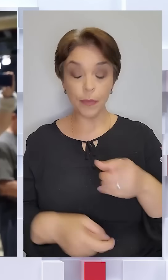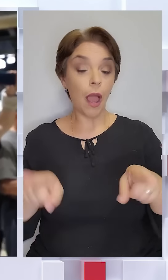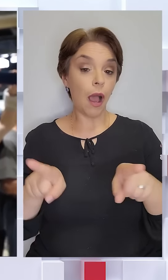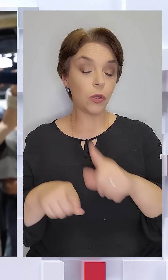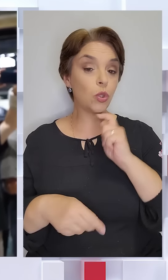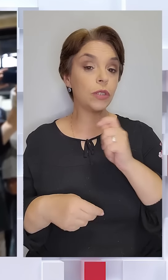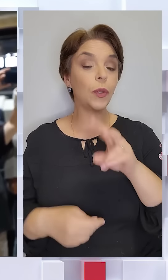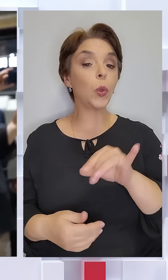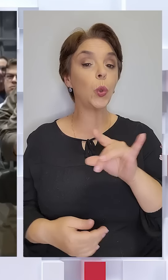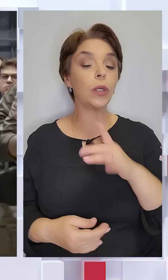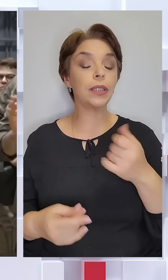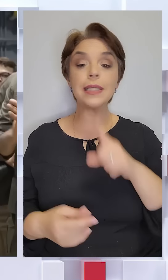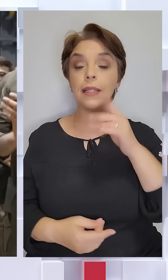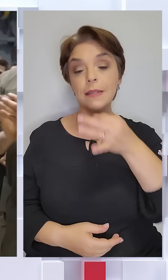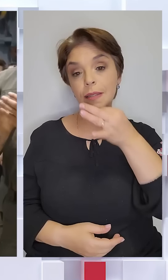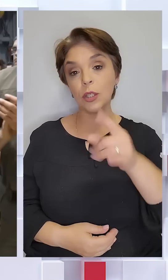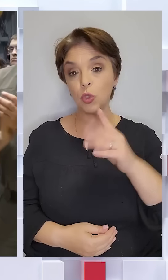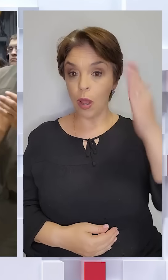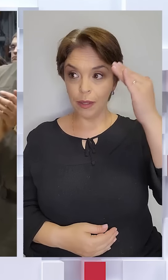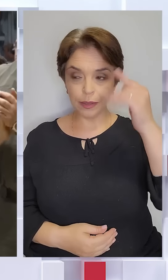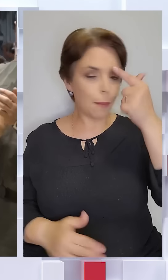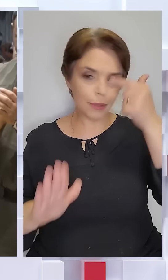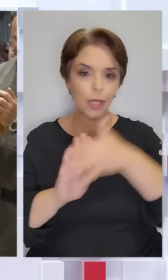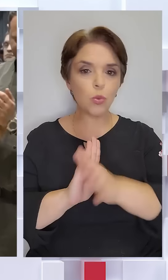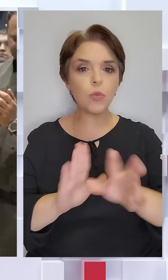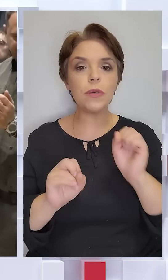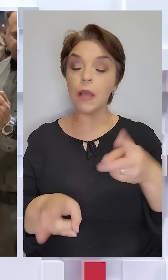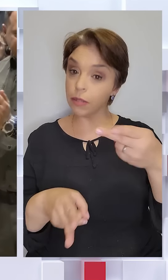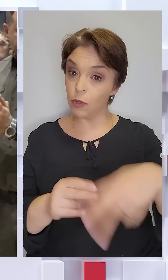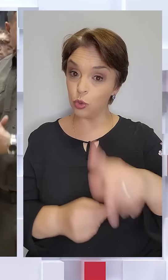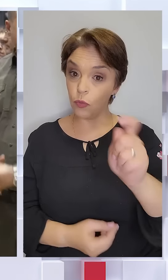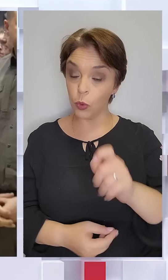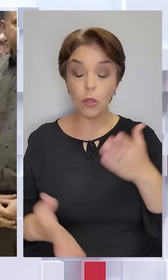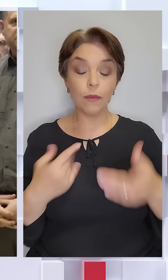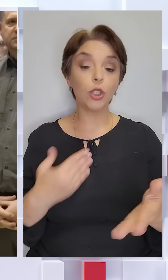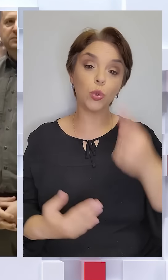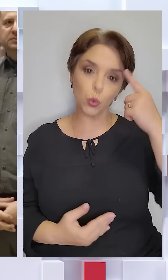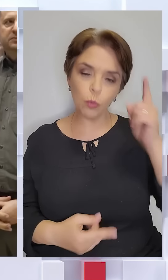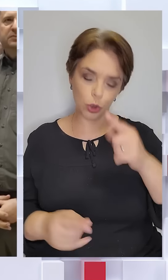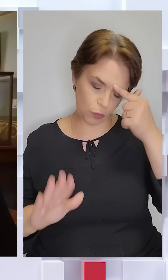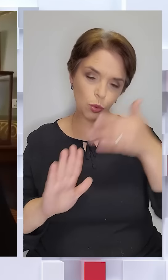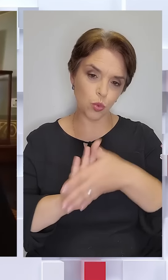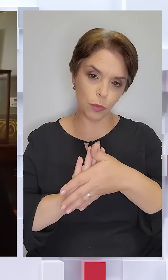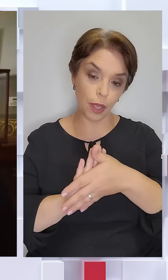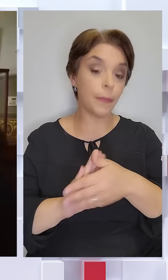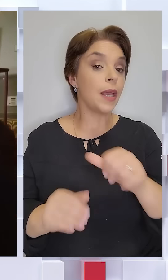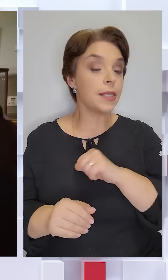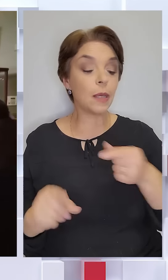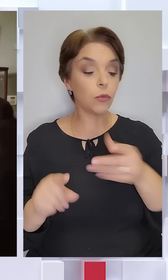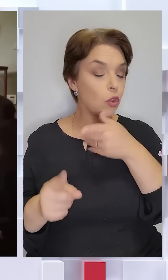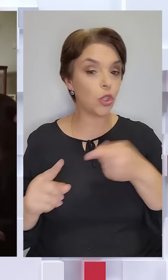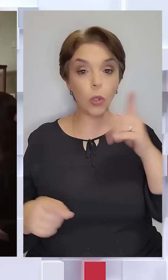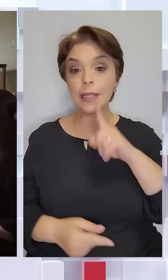також інтерв'ю «Нью-Йоркеру», в якому Зеленський сказав, що Трамп не розуміє, як завершити війну, навіть якщо думає, що розуміє. Саме у